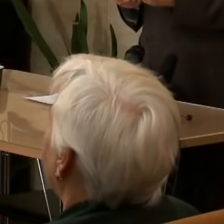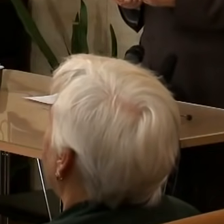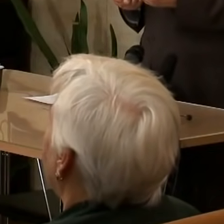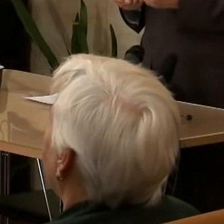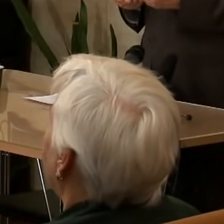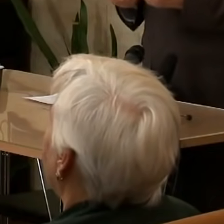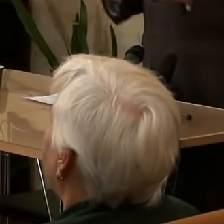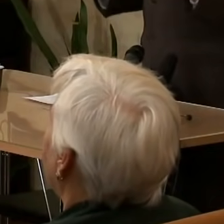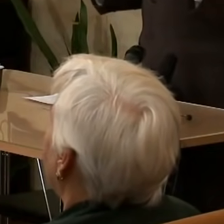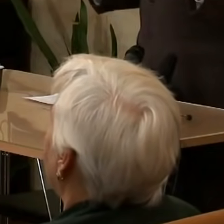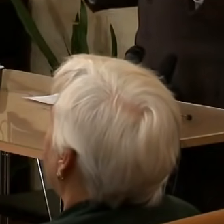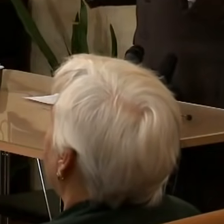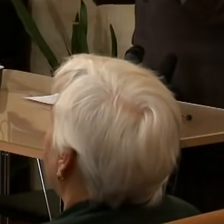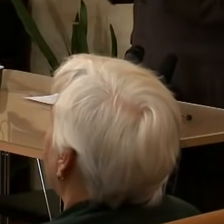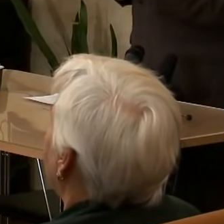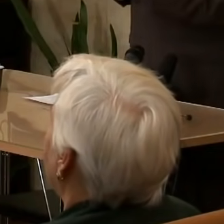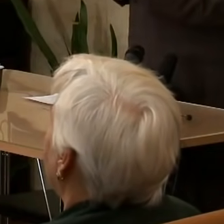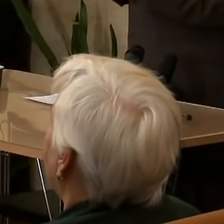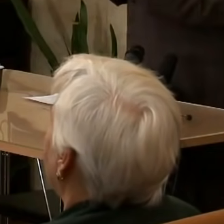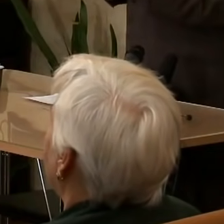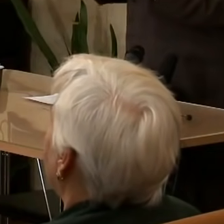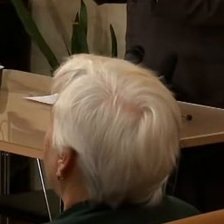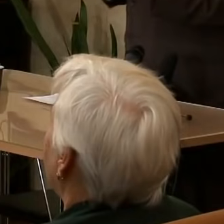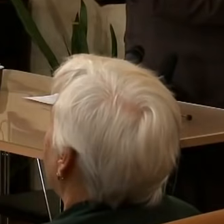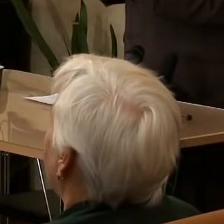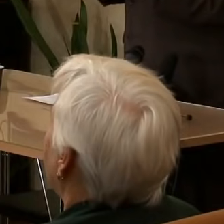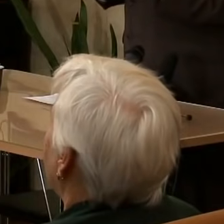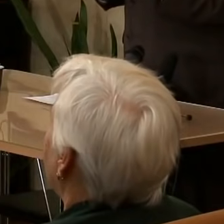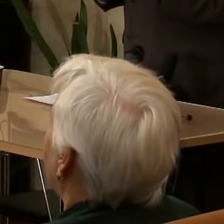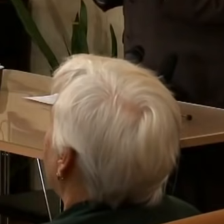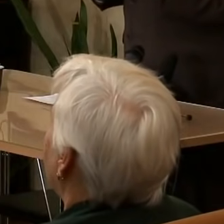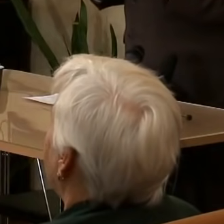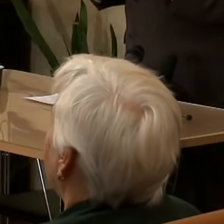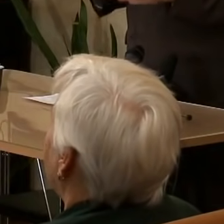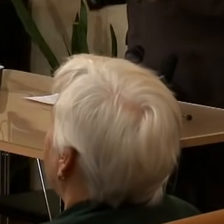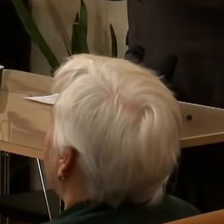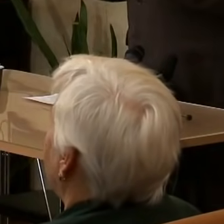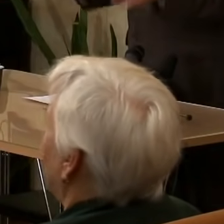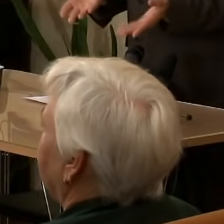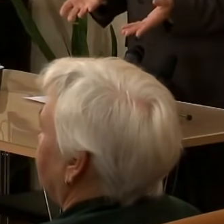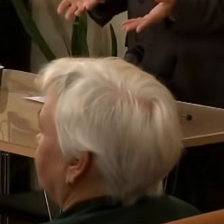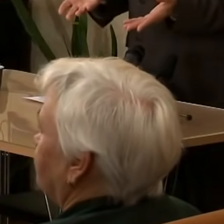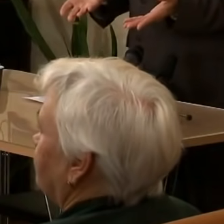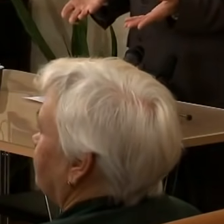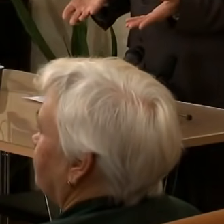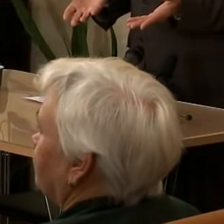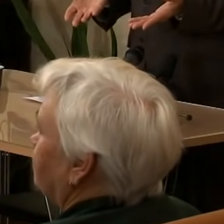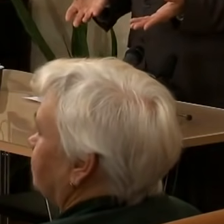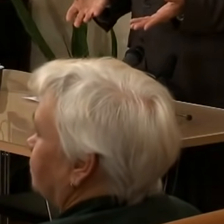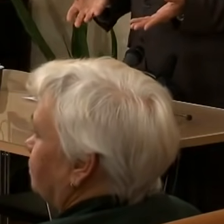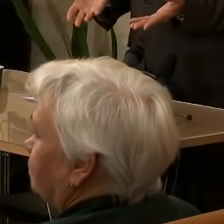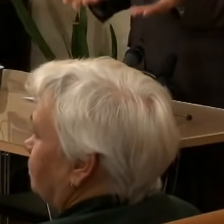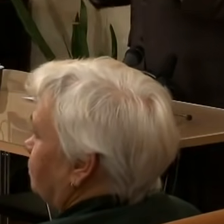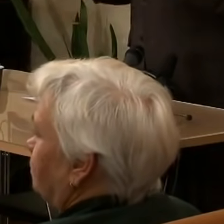я хорош? Слышите, какая гордыня звучит у меня, когда даже я осуждаю другого